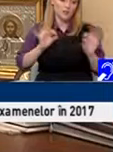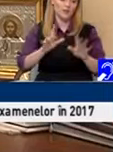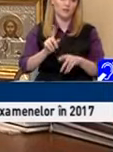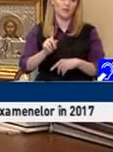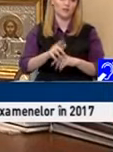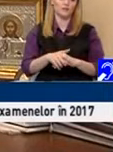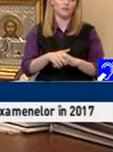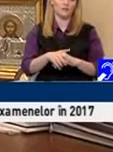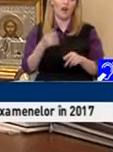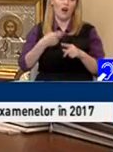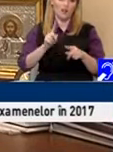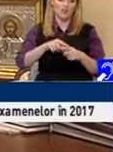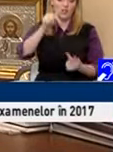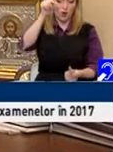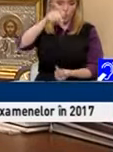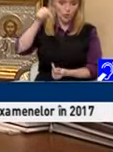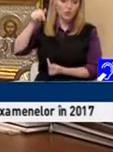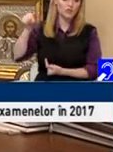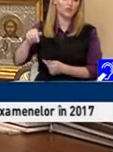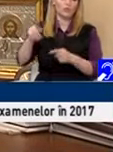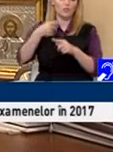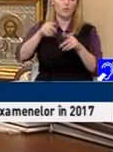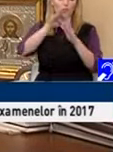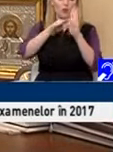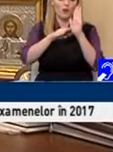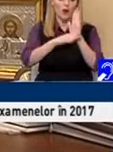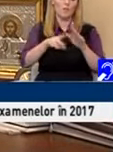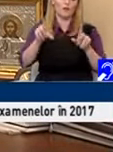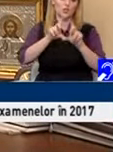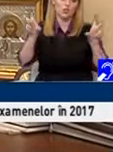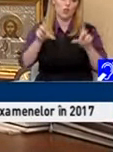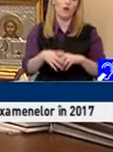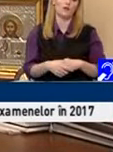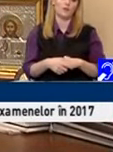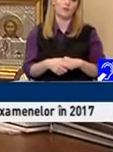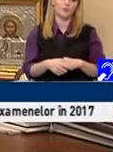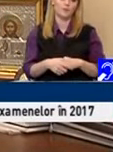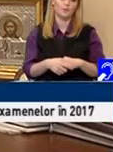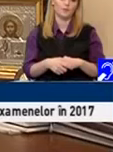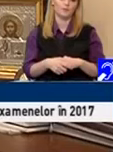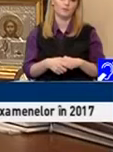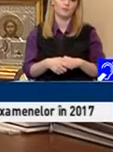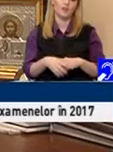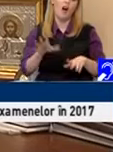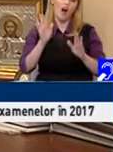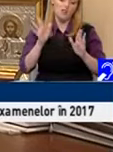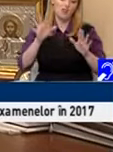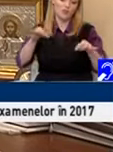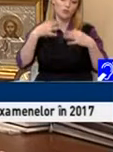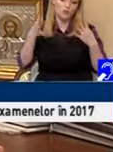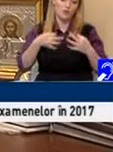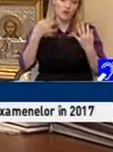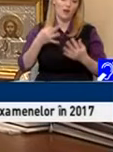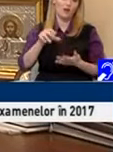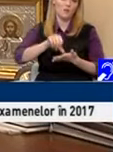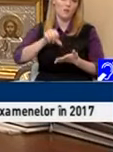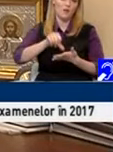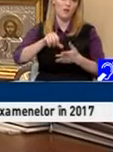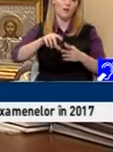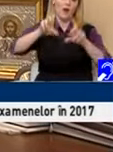testele au corespuns curriculei educaționale. așa că aici